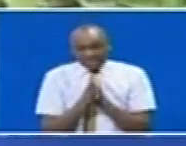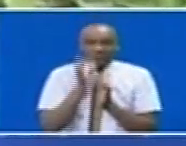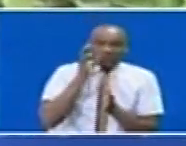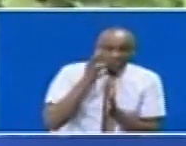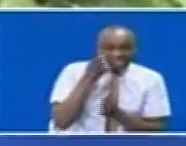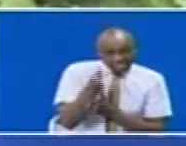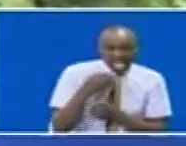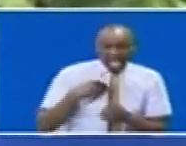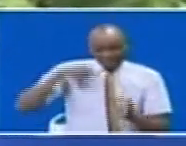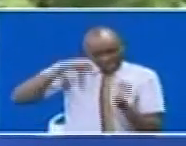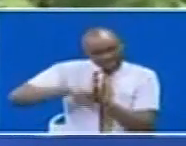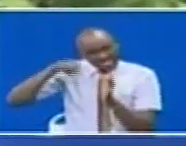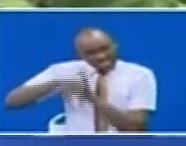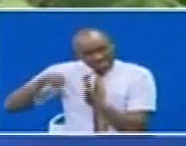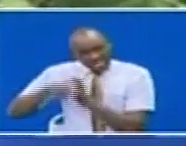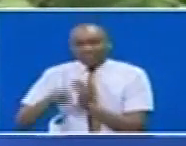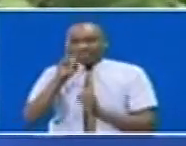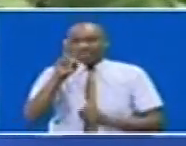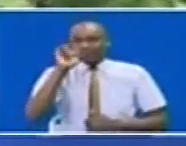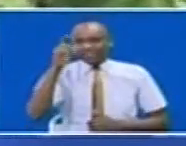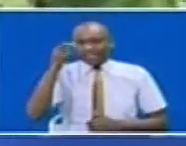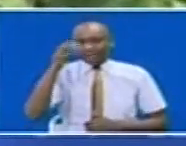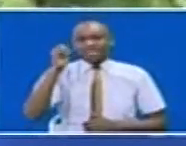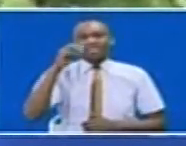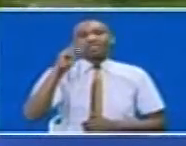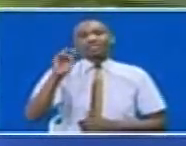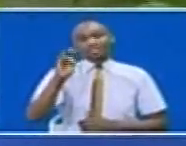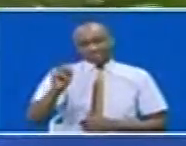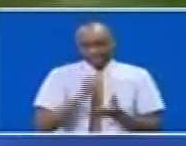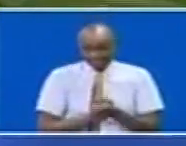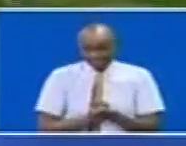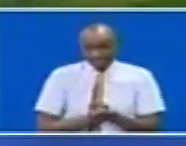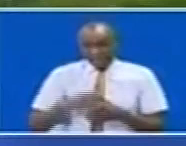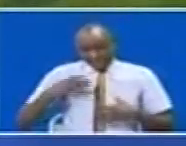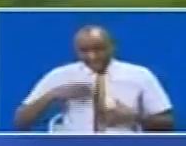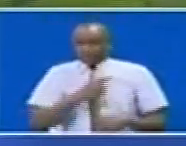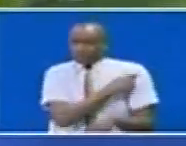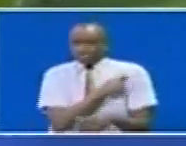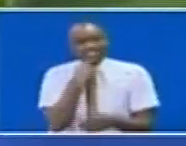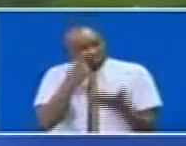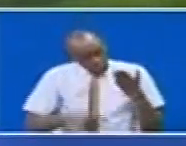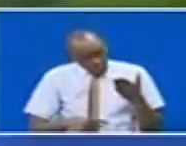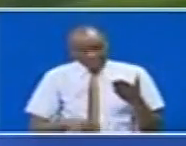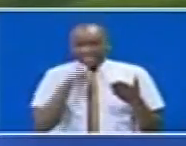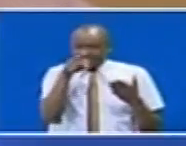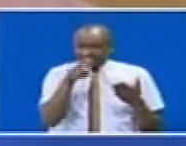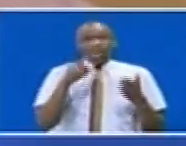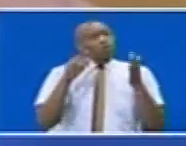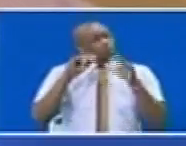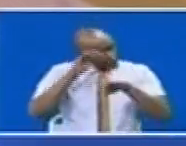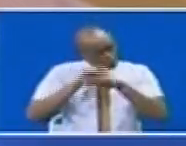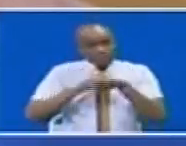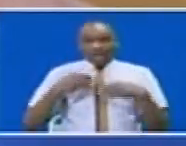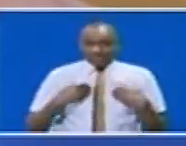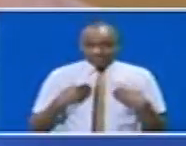yenye madini ya vitamini. Kwa mujibu ya matabibu, tikiti maji huwa na sifa moja: